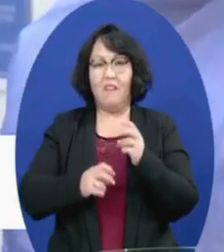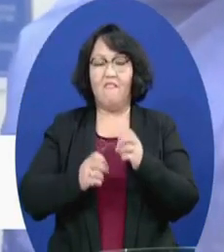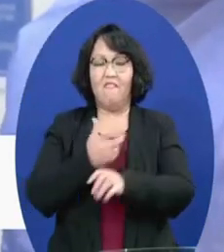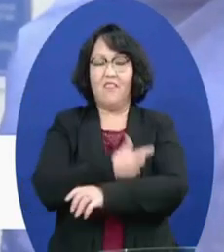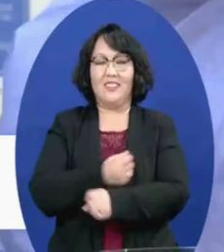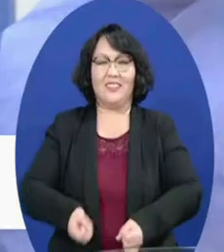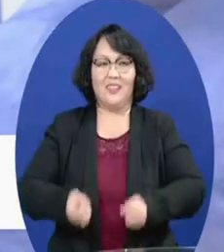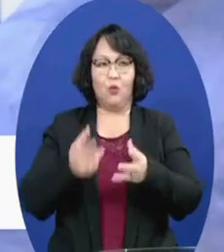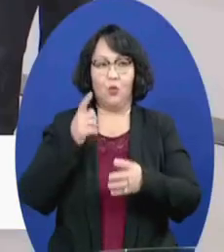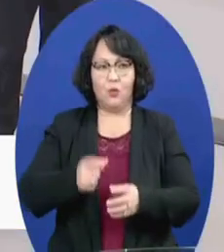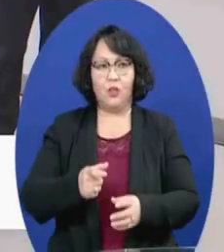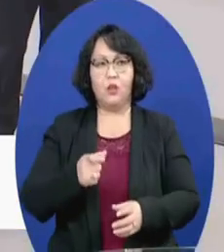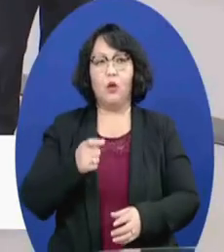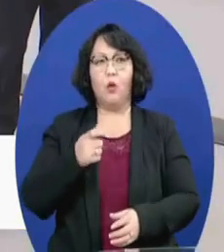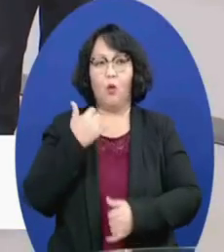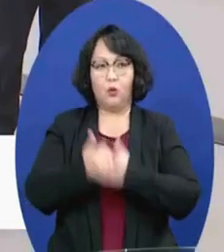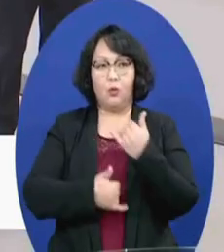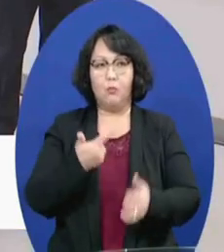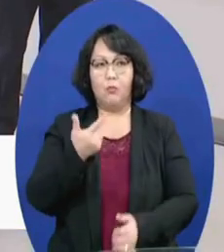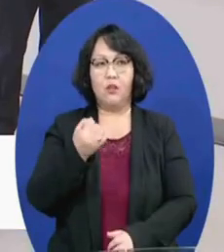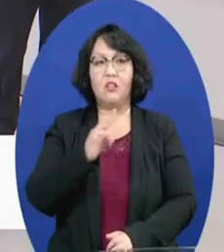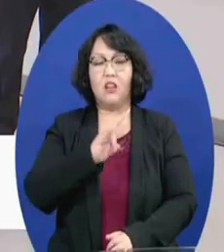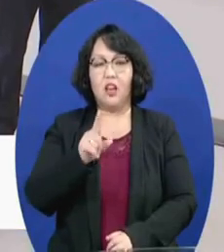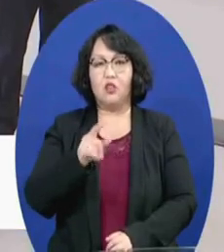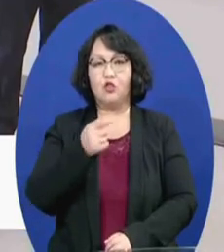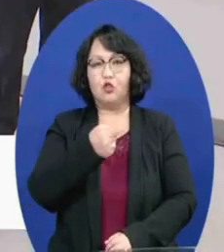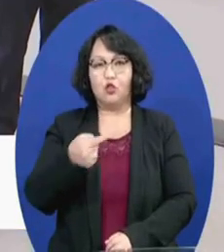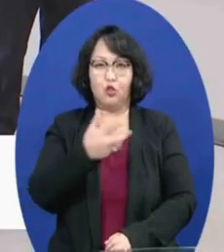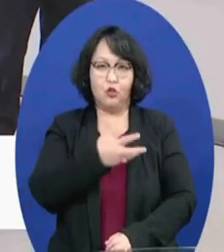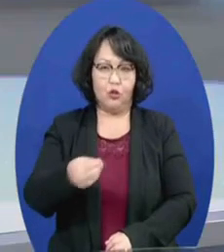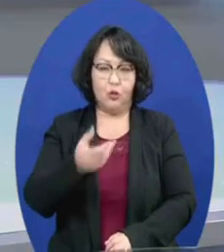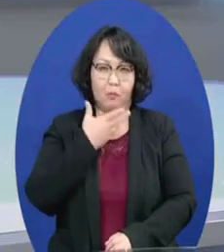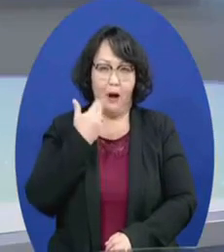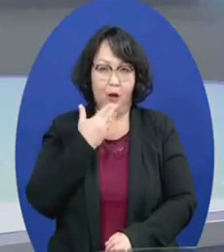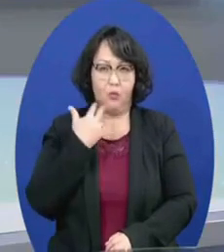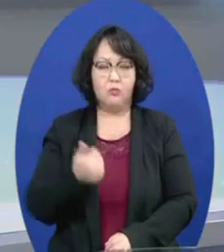удамшрал гэн нөлөөлдөггүй хэлж байсан юм аа.